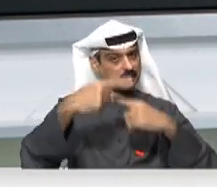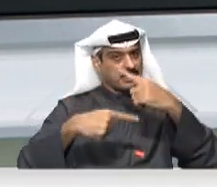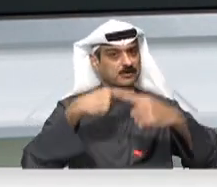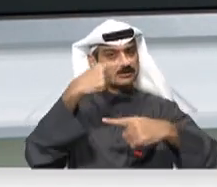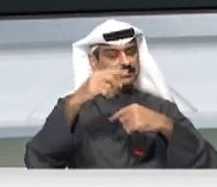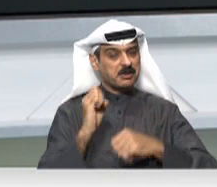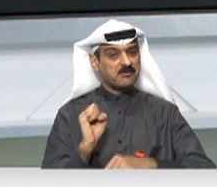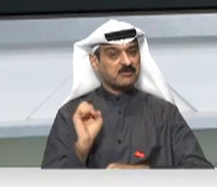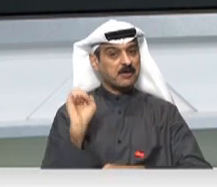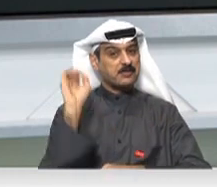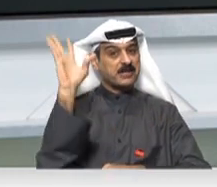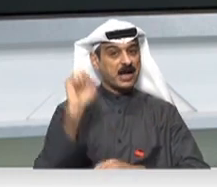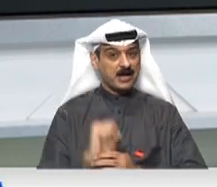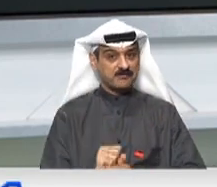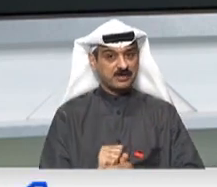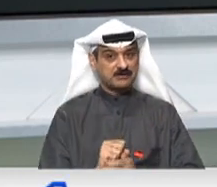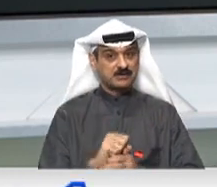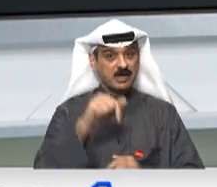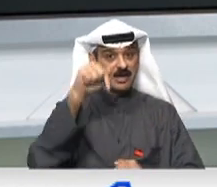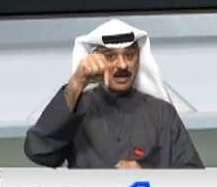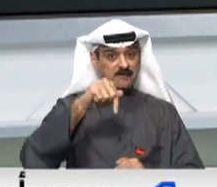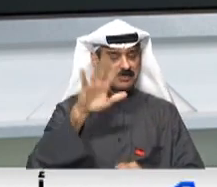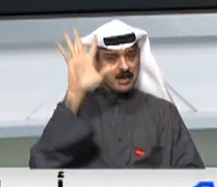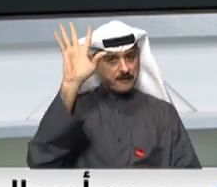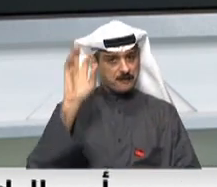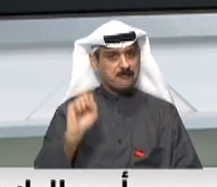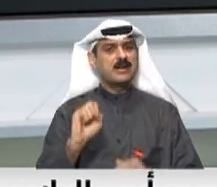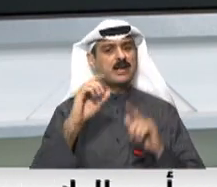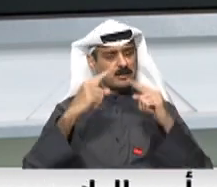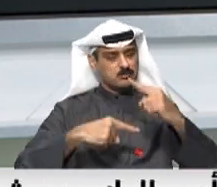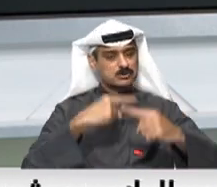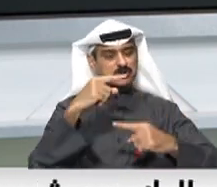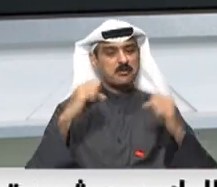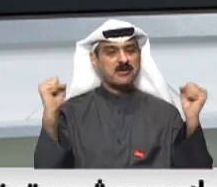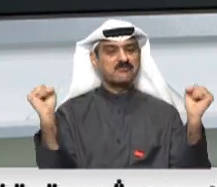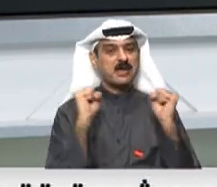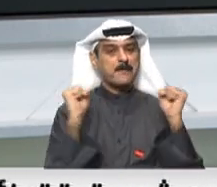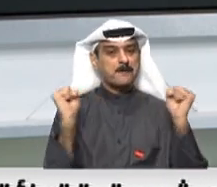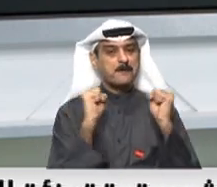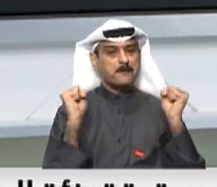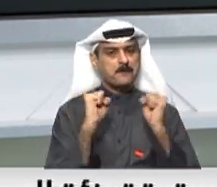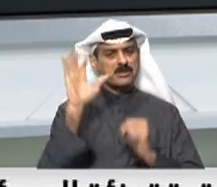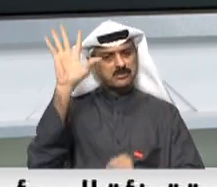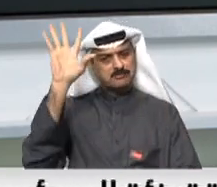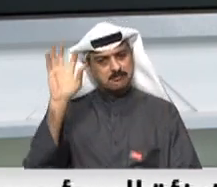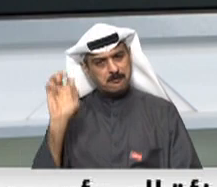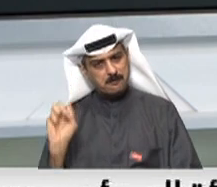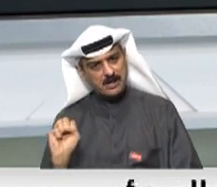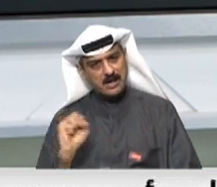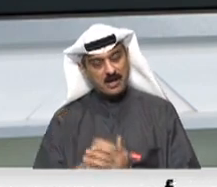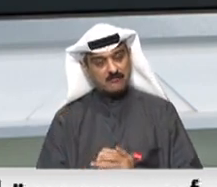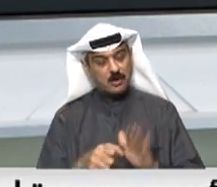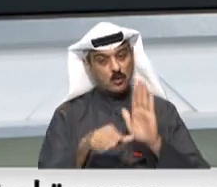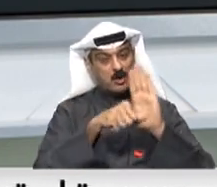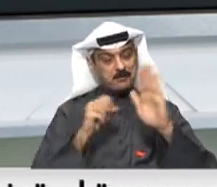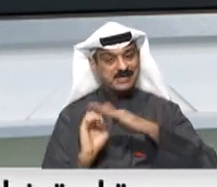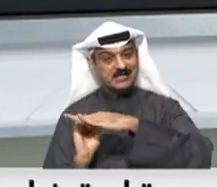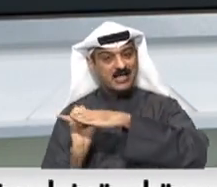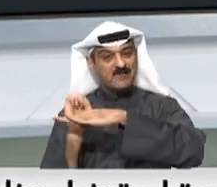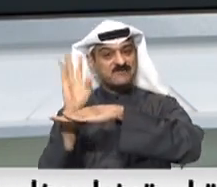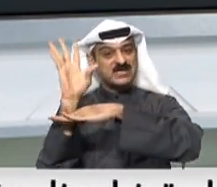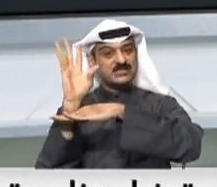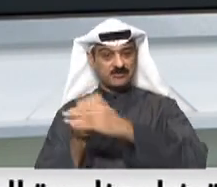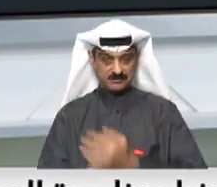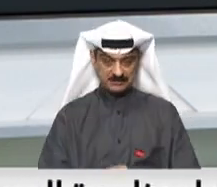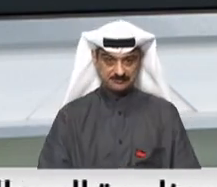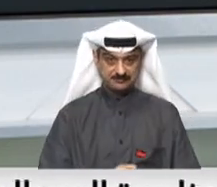فتره النهار ولكن لا تزال اجواء البارده مستمره معانا خلال الفترات الليل متاخره وايضا بدايه ساعات الصباح الاولى